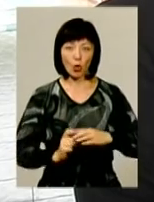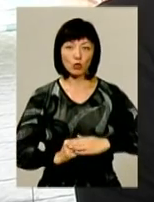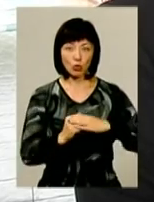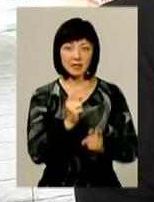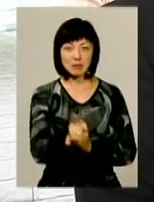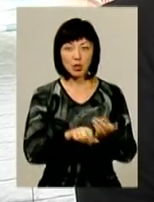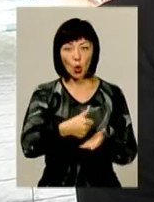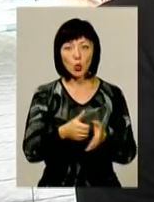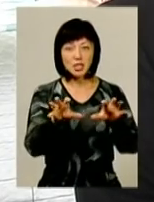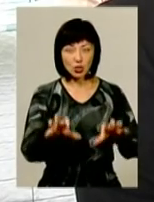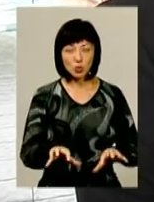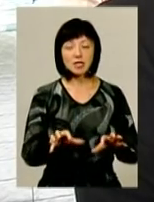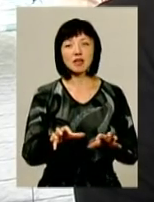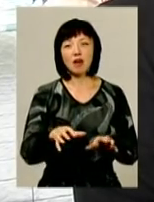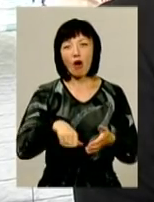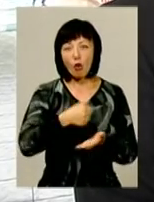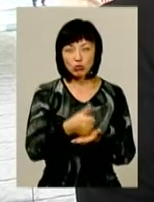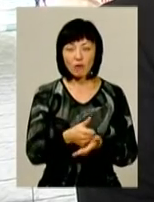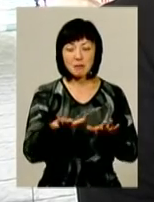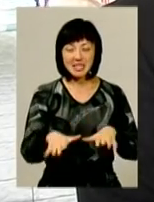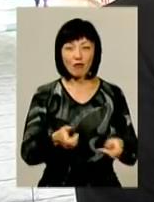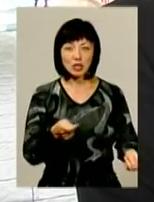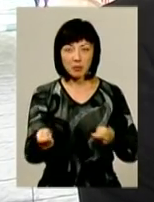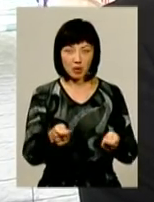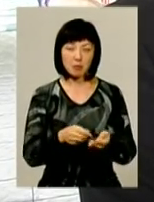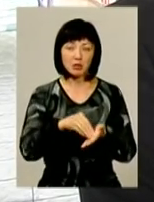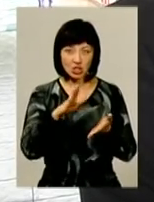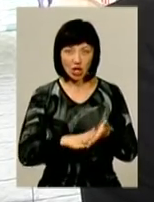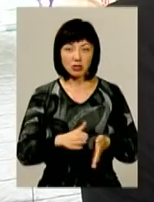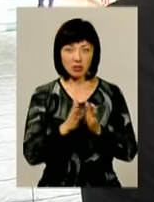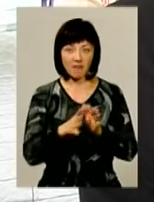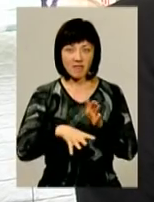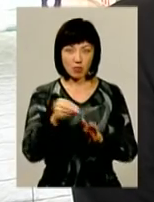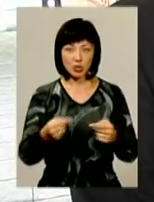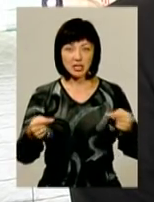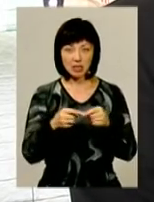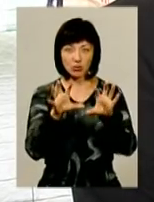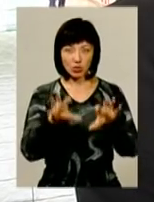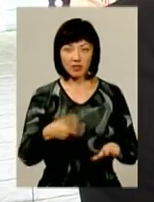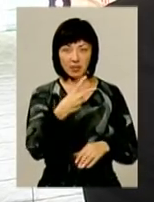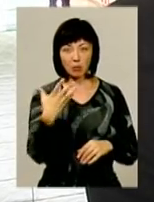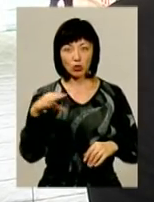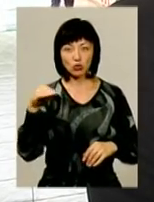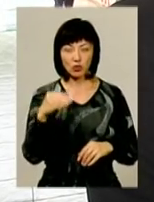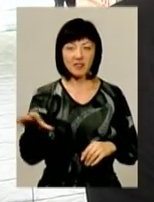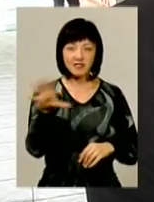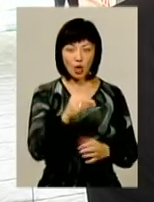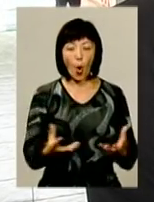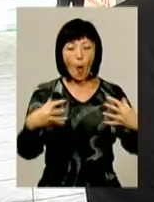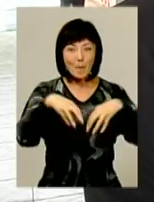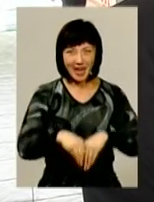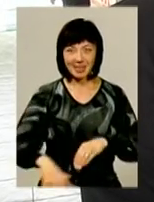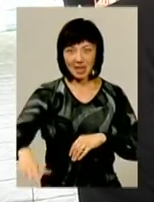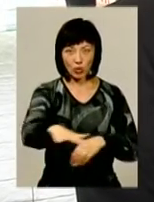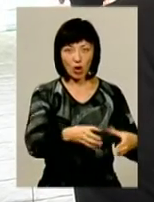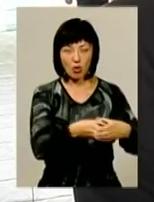змін до Конституції, основою місцевого самоврядування, і призначити вибори згідно законодавства 25 жовтня у всіх об'єднаних територіальних